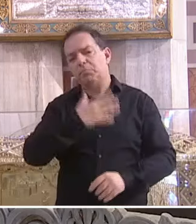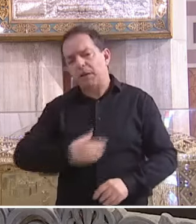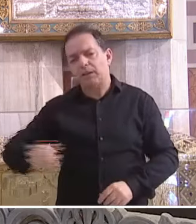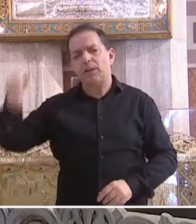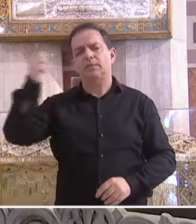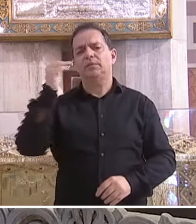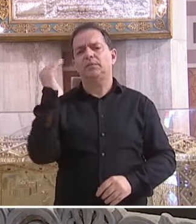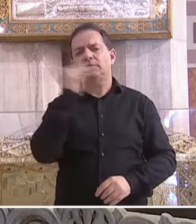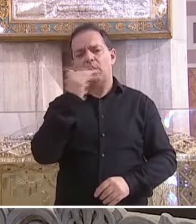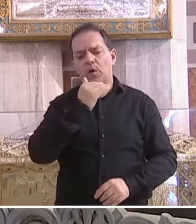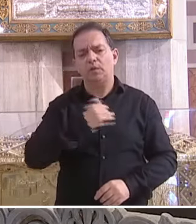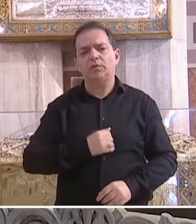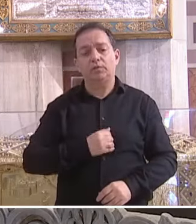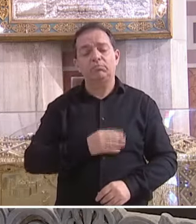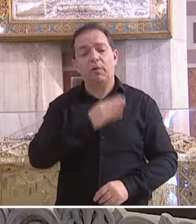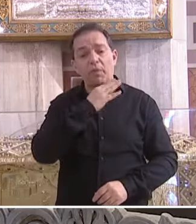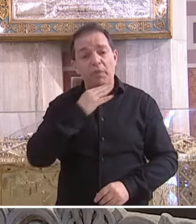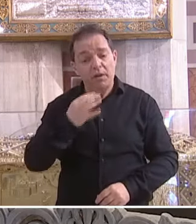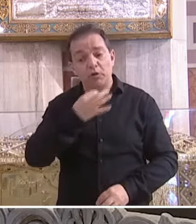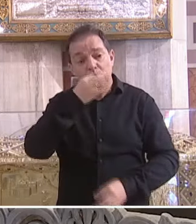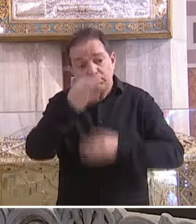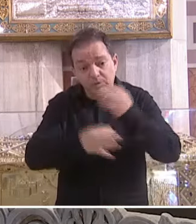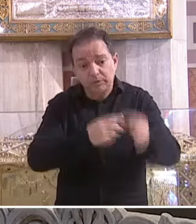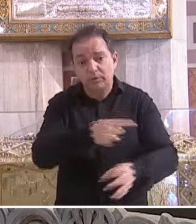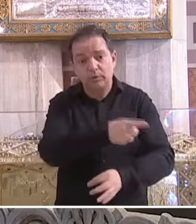καθώς προείπε και στους χριστιανούς,